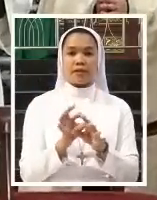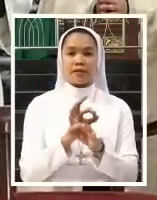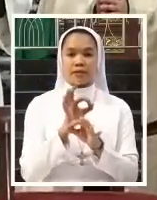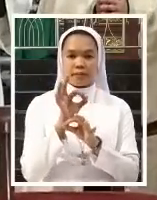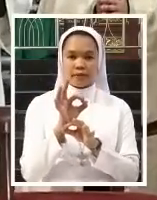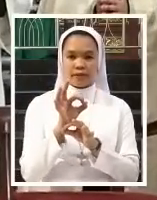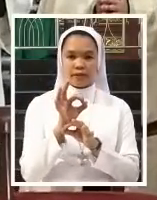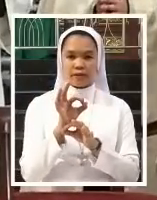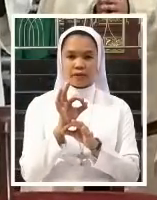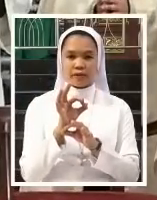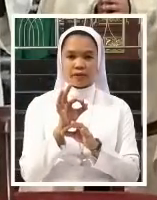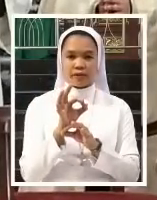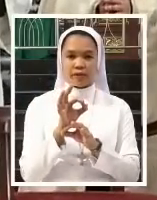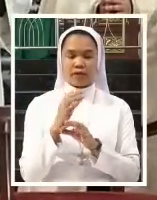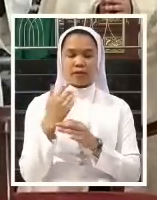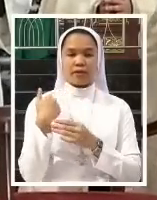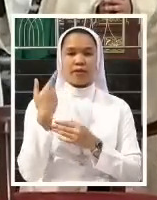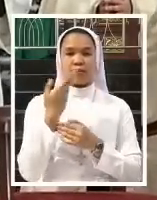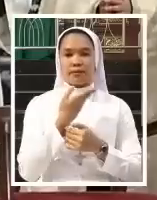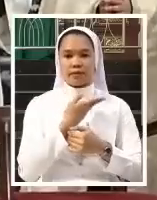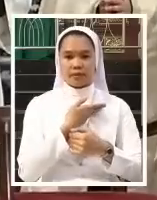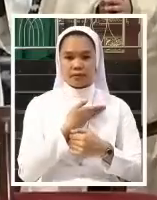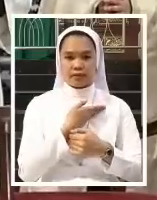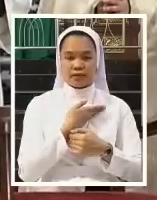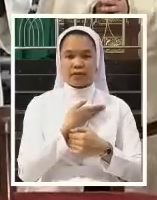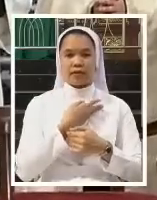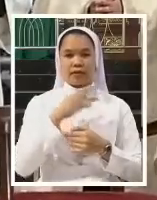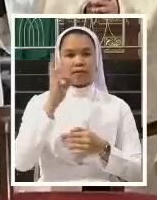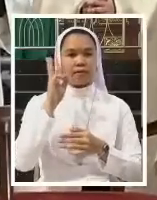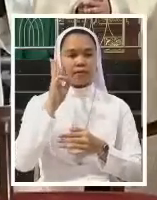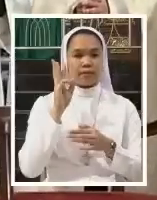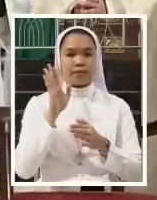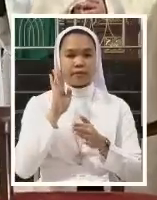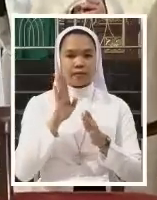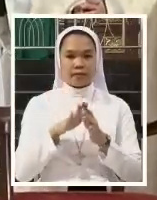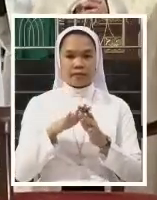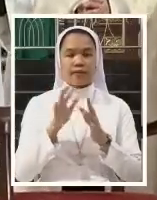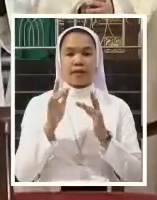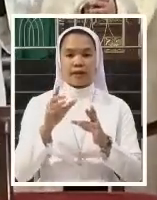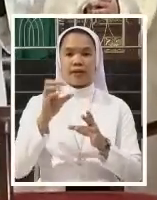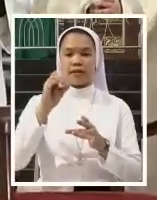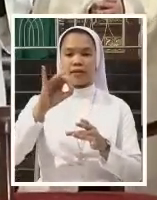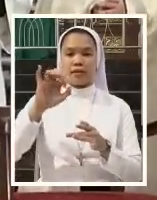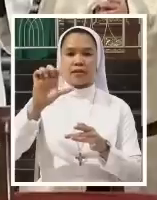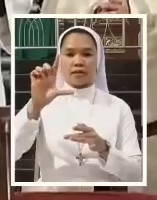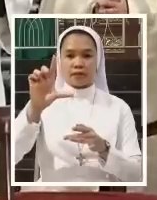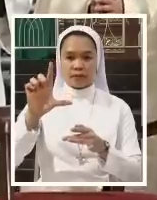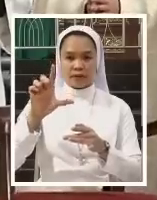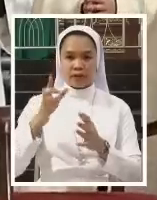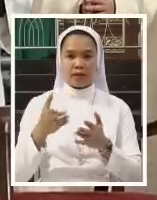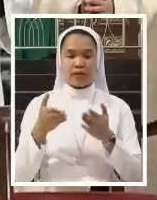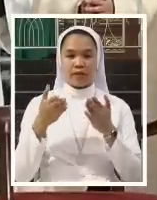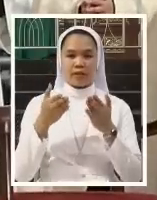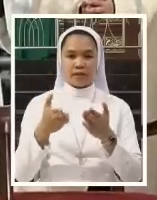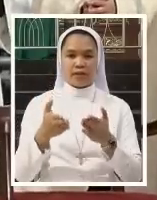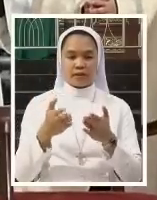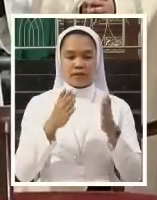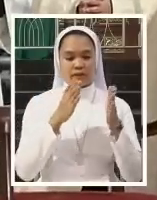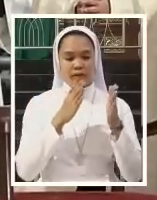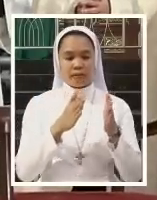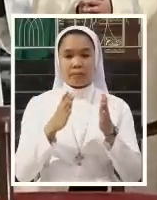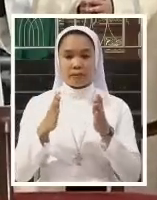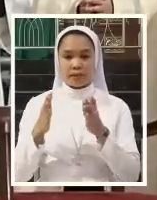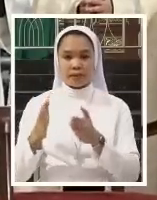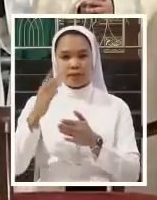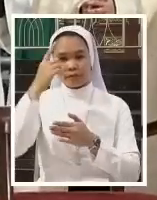Santo sa mong katabang asin katuod sa olyo na uya digdi inandam para